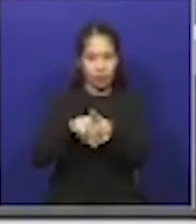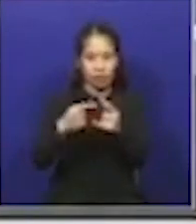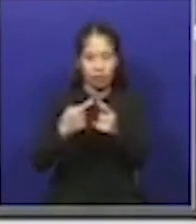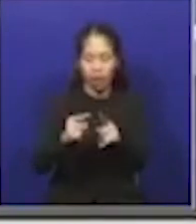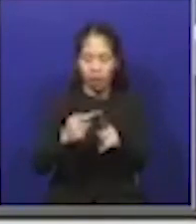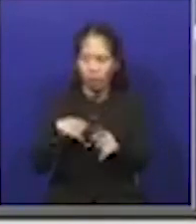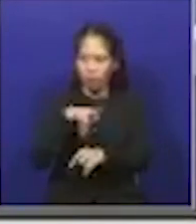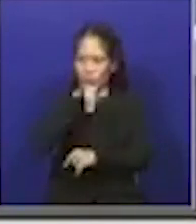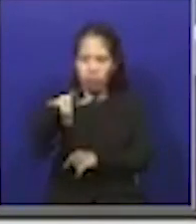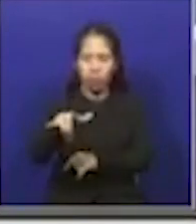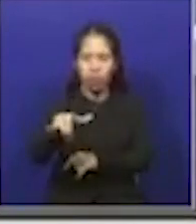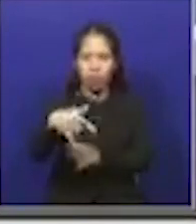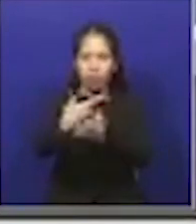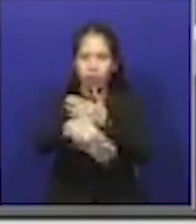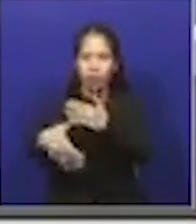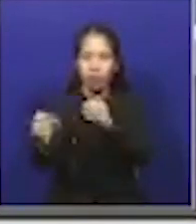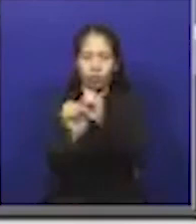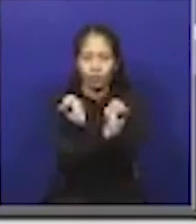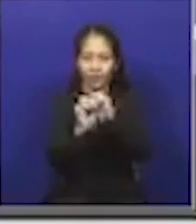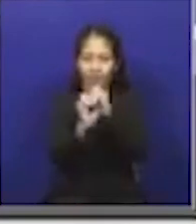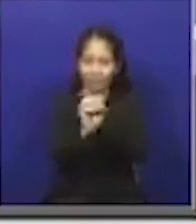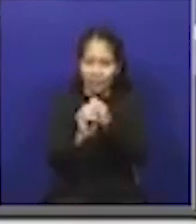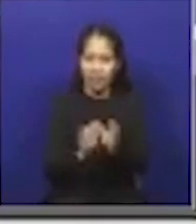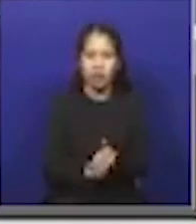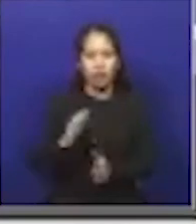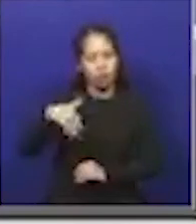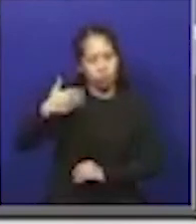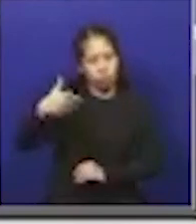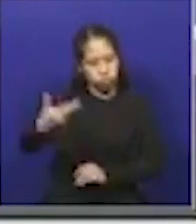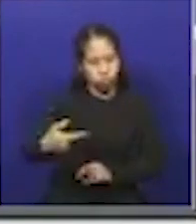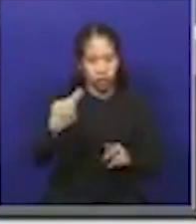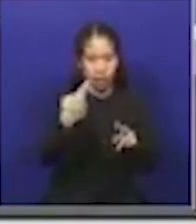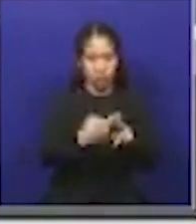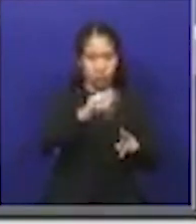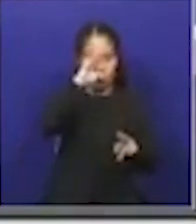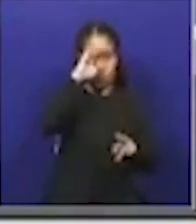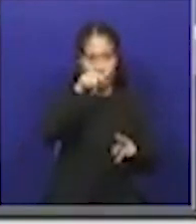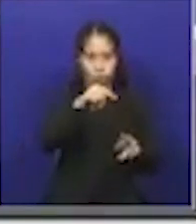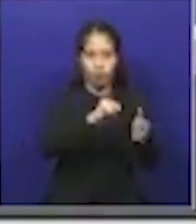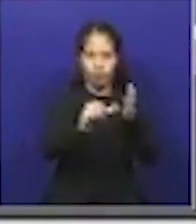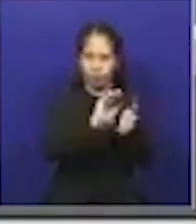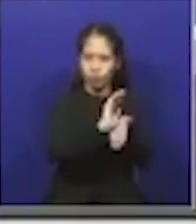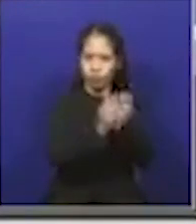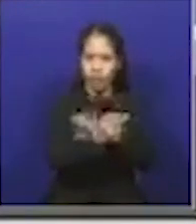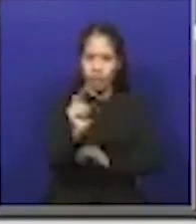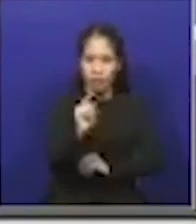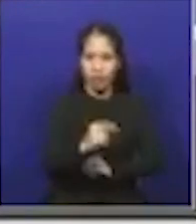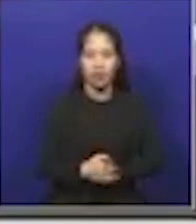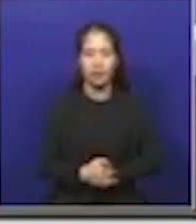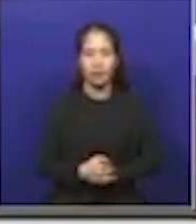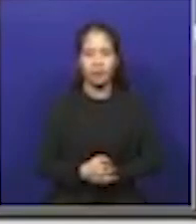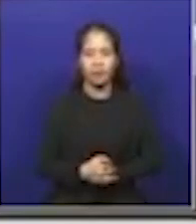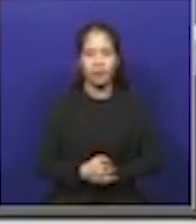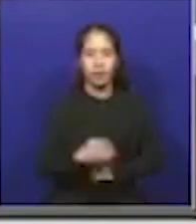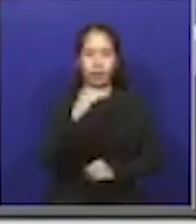ยต่อมาอีกนะครับชื่อของโรคถูกพัฒนาการเปลี่ยนเป็นโควิด